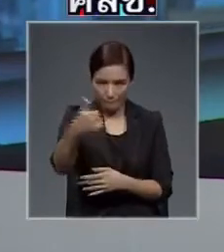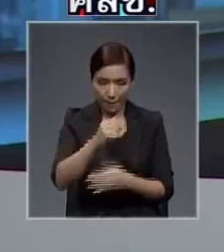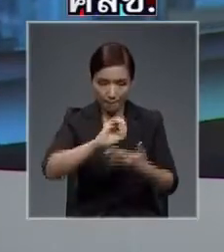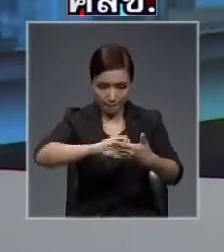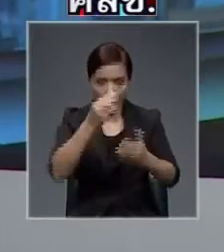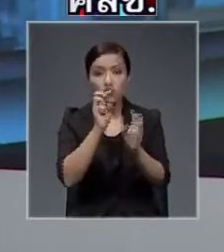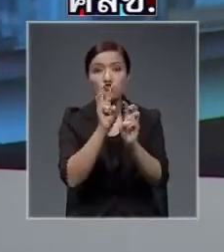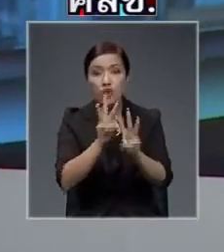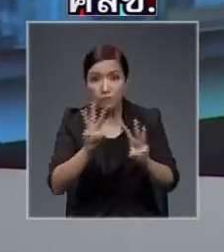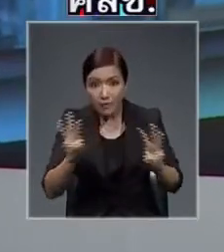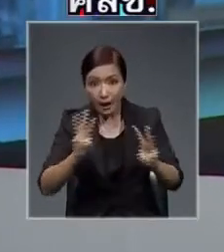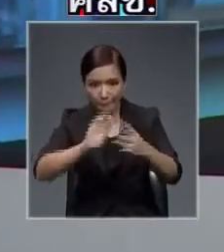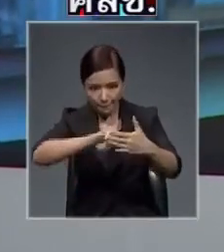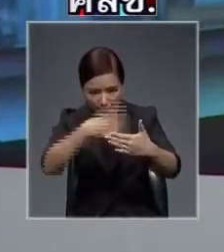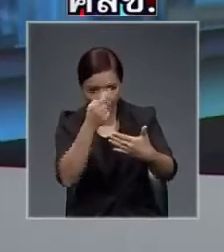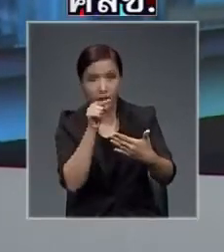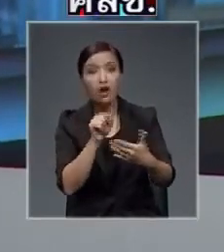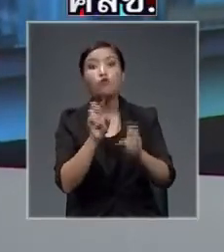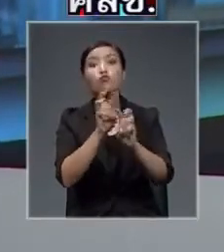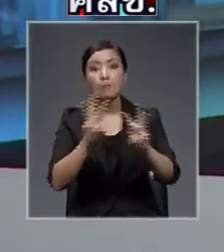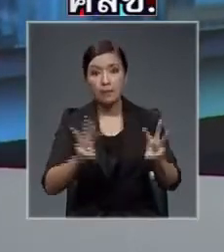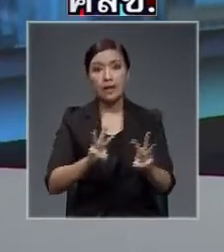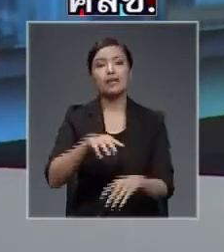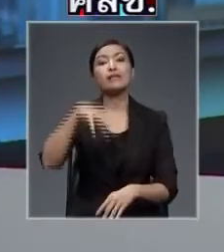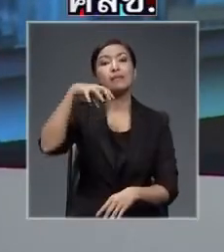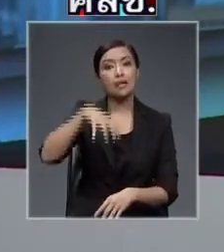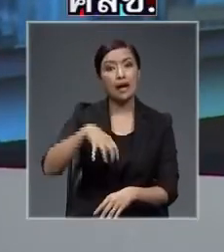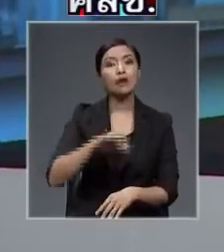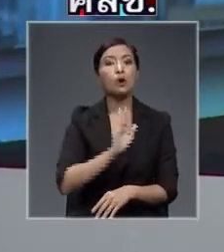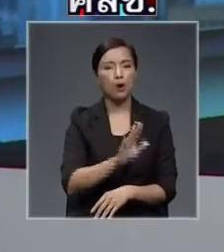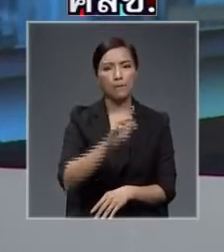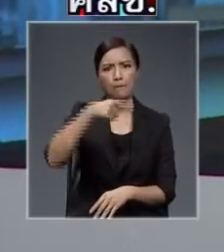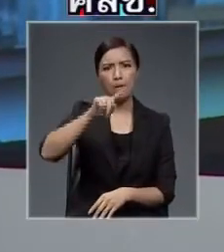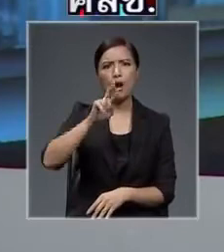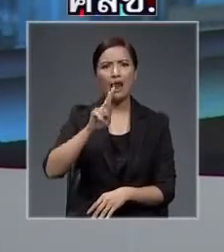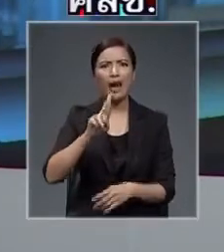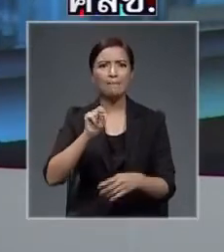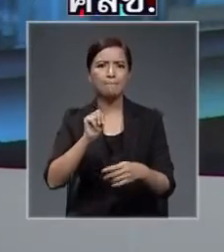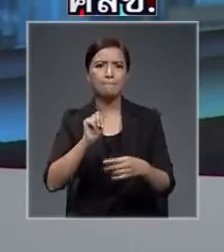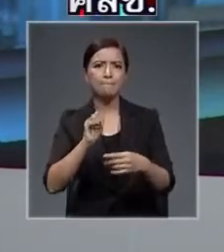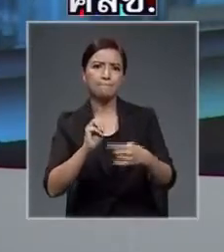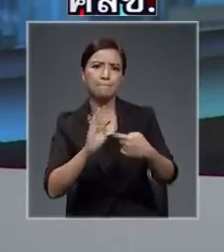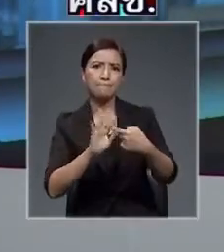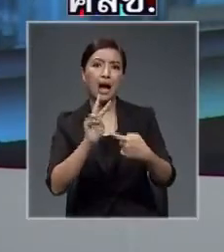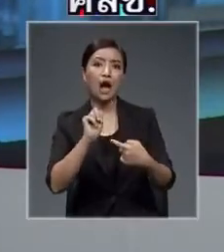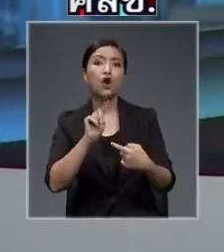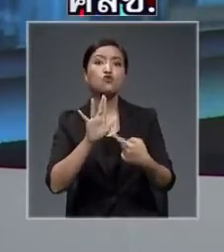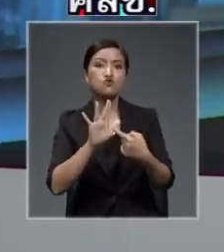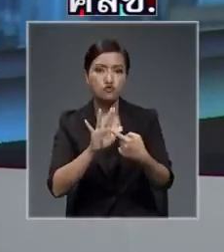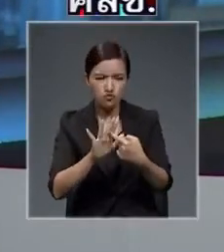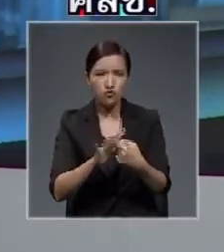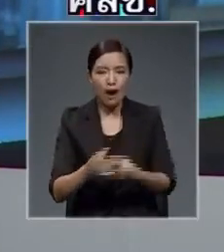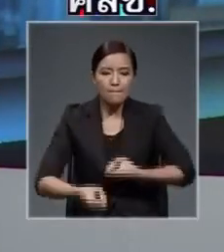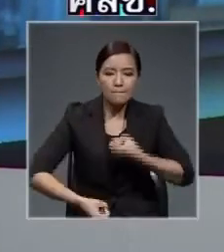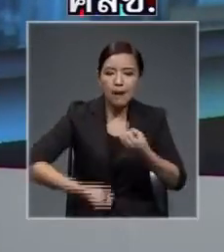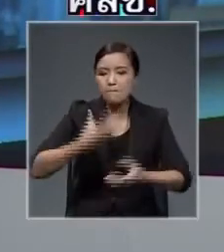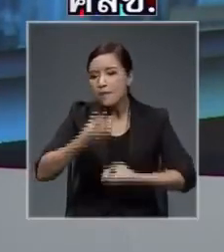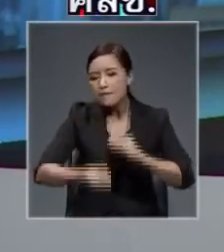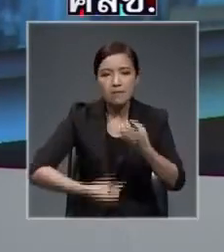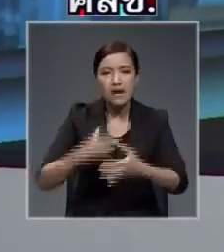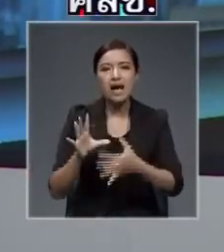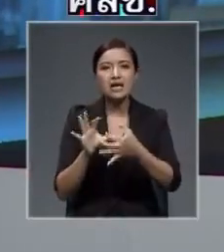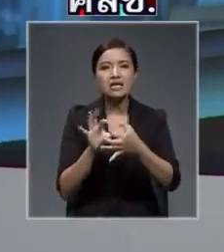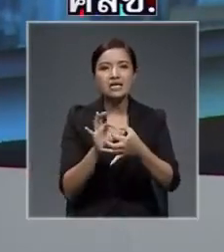ำนักงานพลังงานปรมาณูเพื่อสันตินะคะแล้วมาให้ความคิดเห็นต่อกฎกระทรวงที่เราเปิดเผยแพร่ไว้ได้เลยนะคะเรา